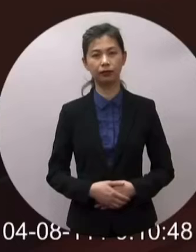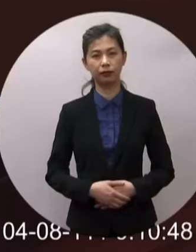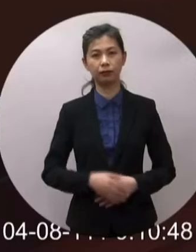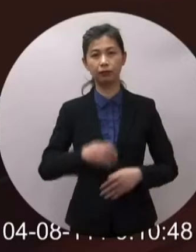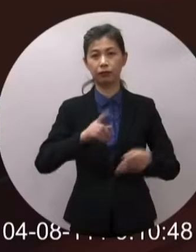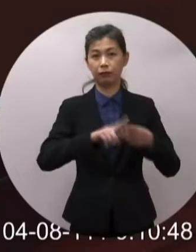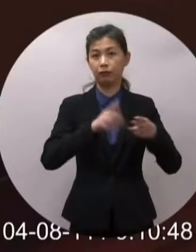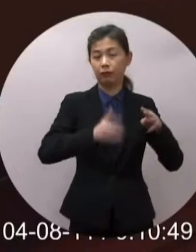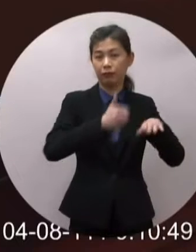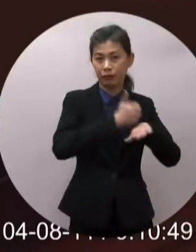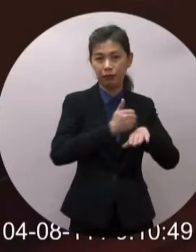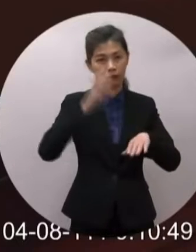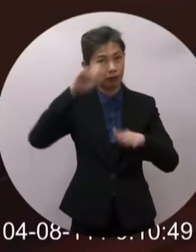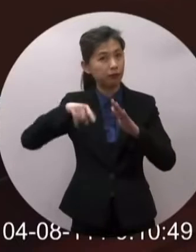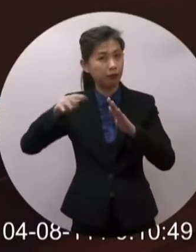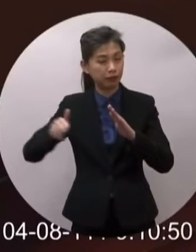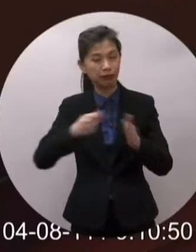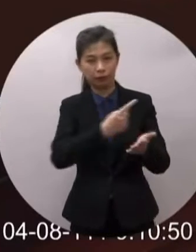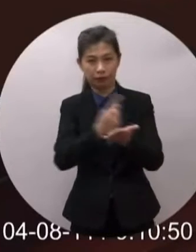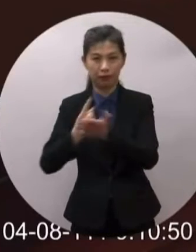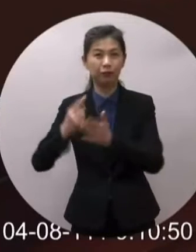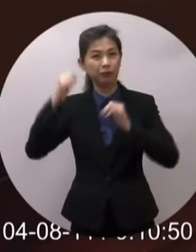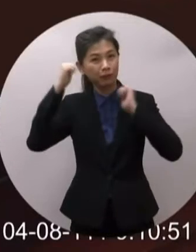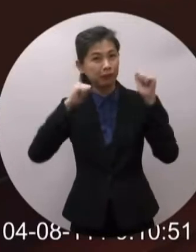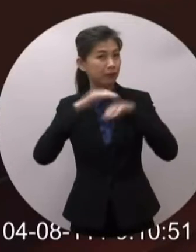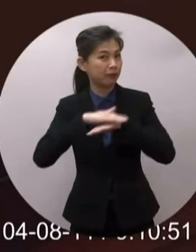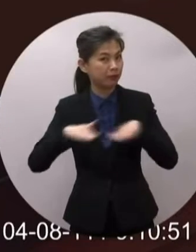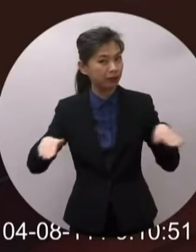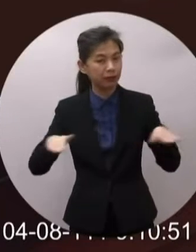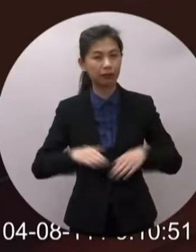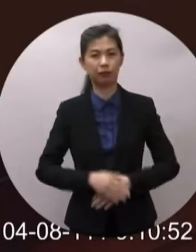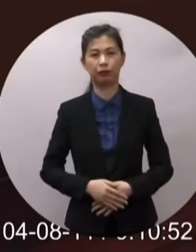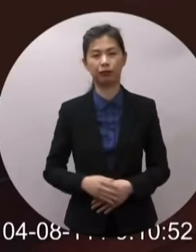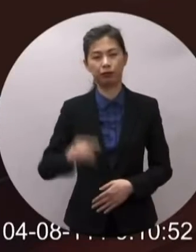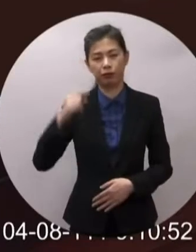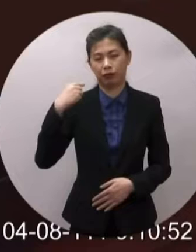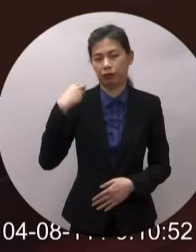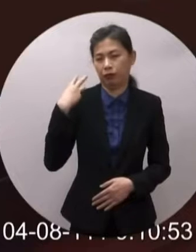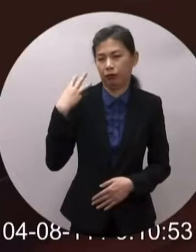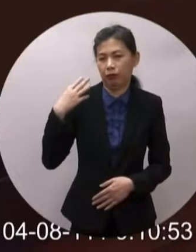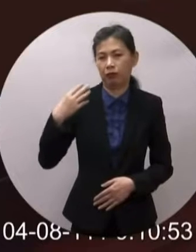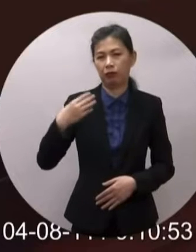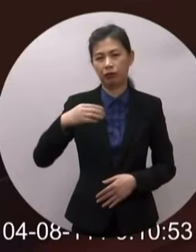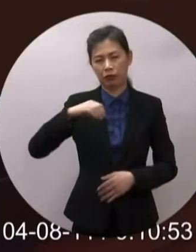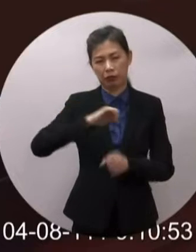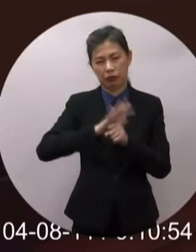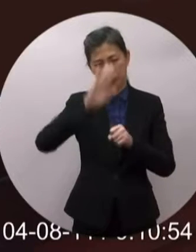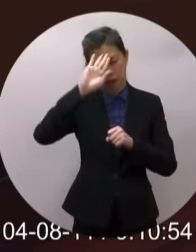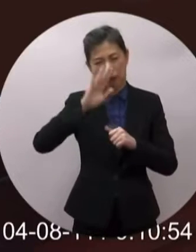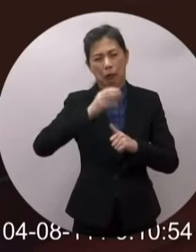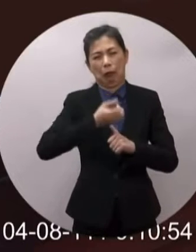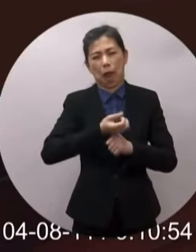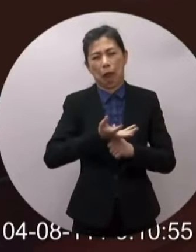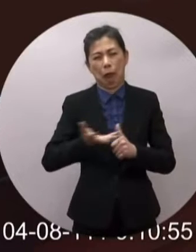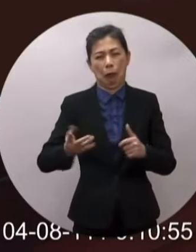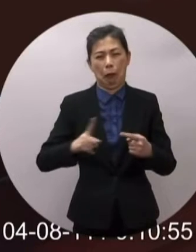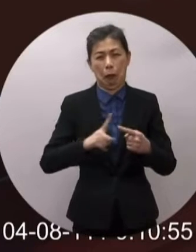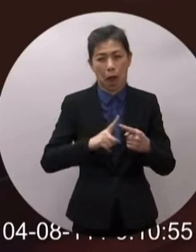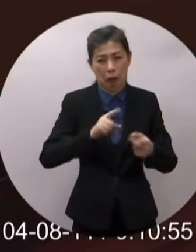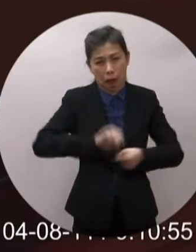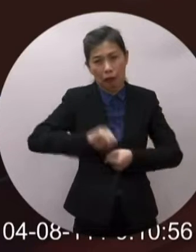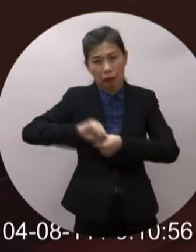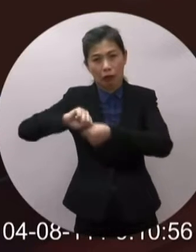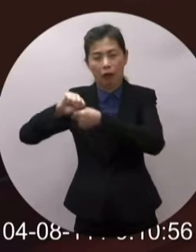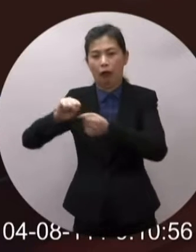主席、苏院长、各位同仁，大家早。这几天新冠肺炎确诊人数不断暴增，而且分布